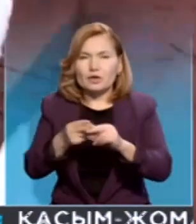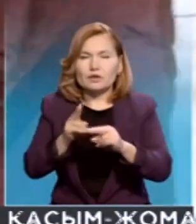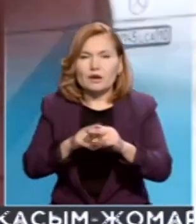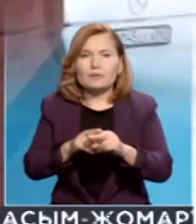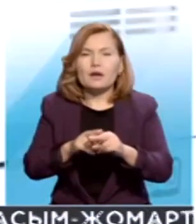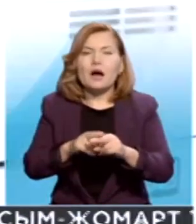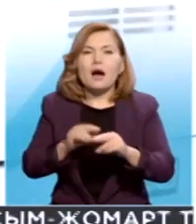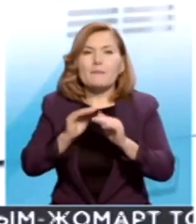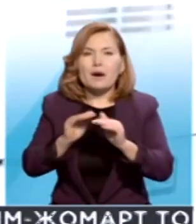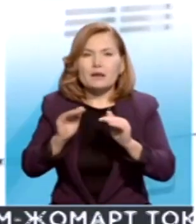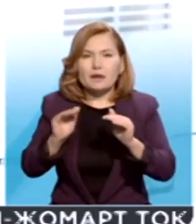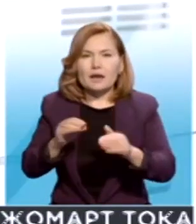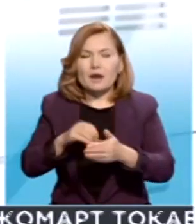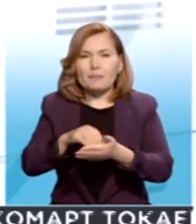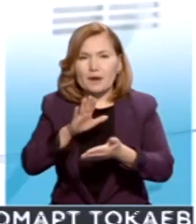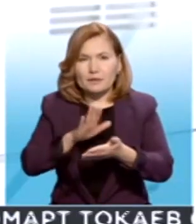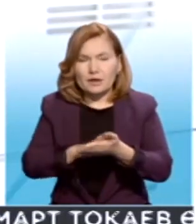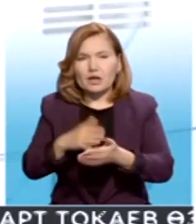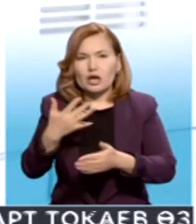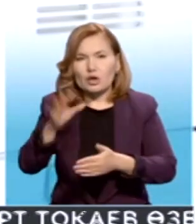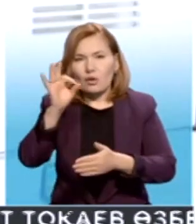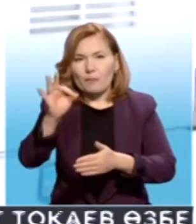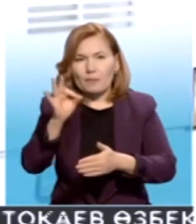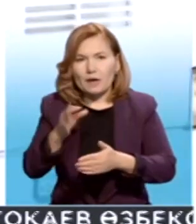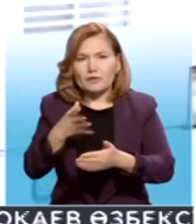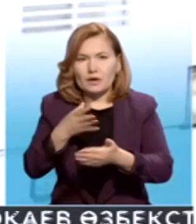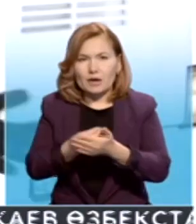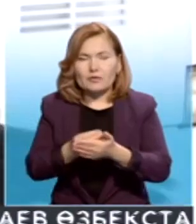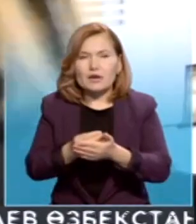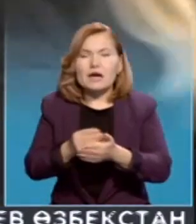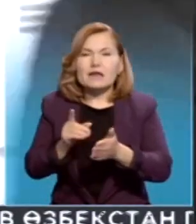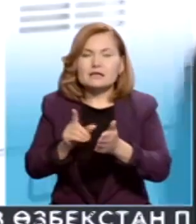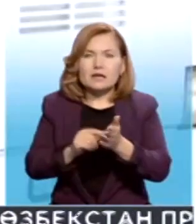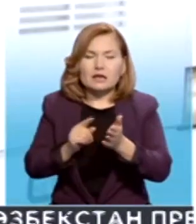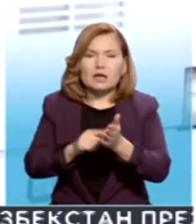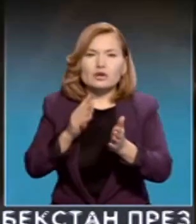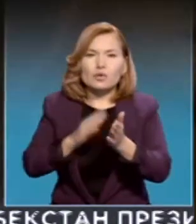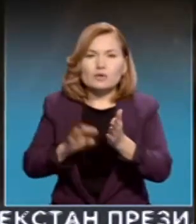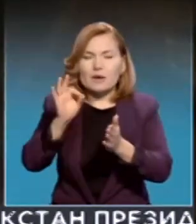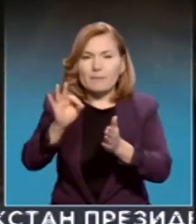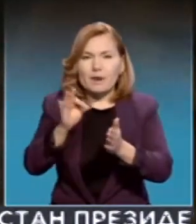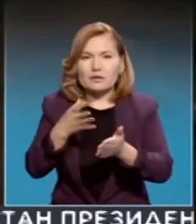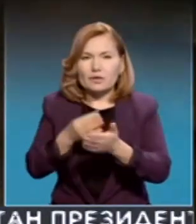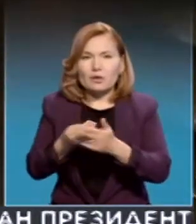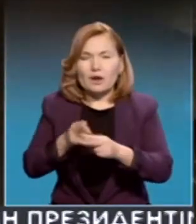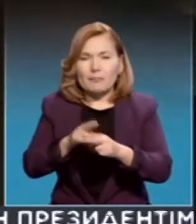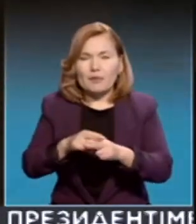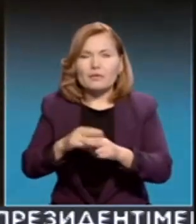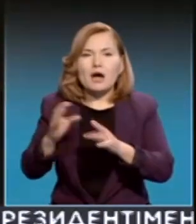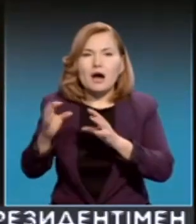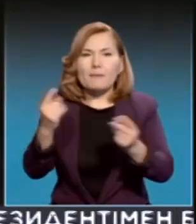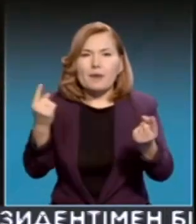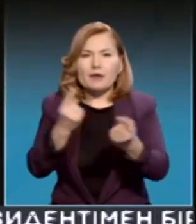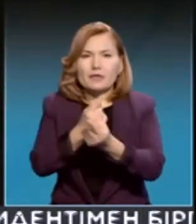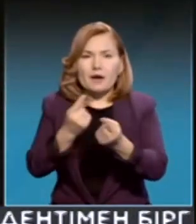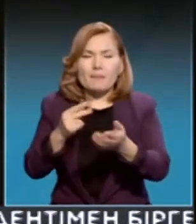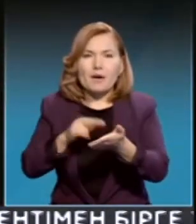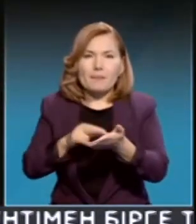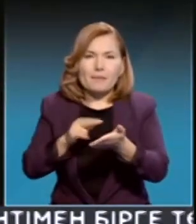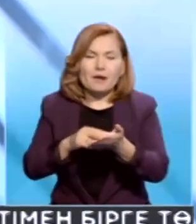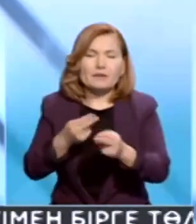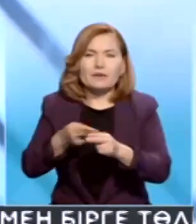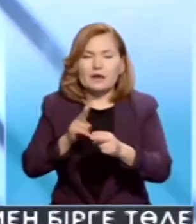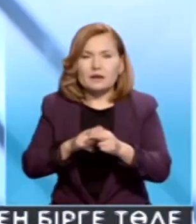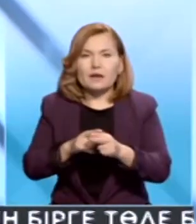теңге. Балалар белгіленген соманың жартысын, зейнеткерлер 90%-ын төлейді. Ал қала маңына қатынайтын автобустардың бағасы